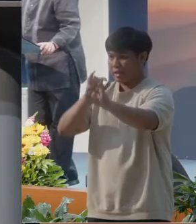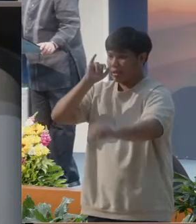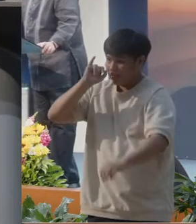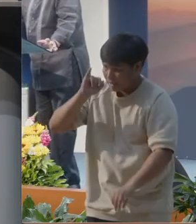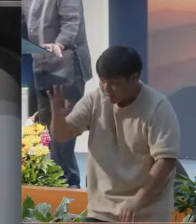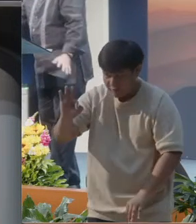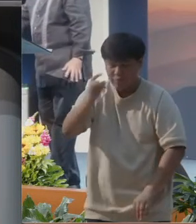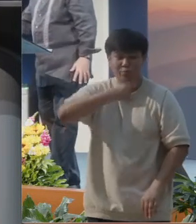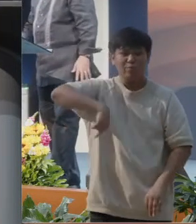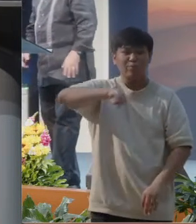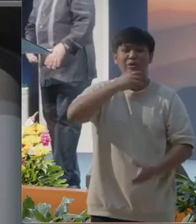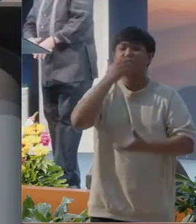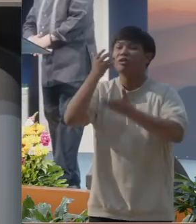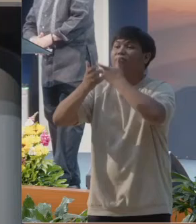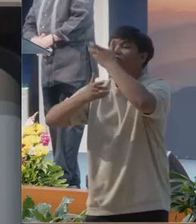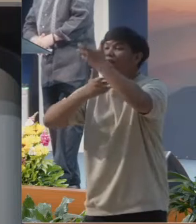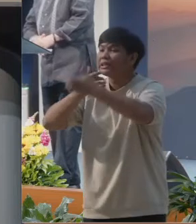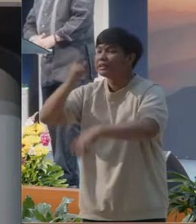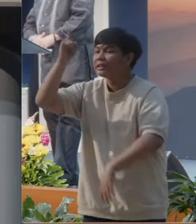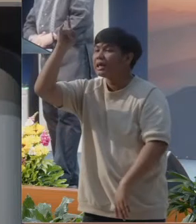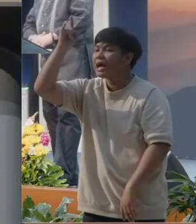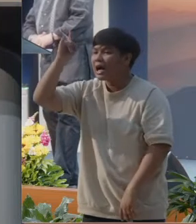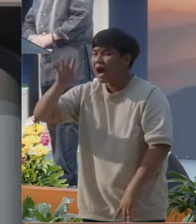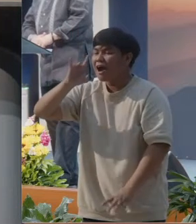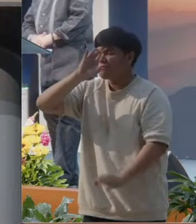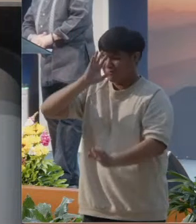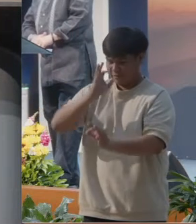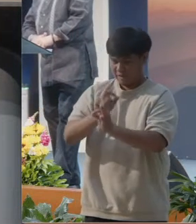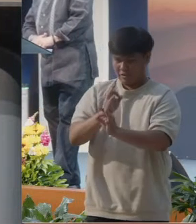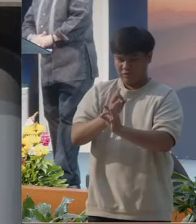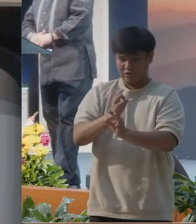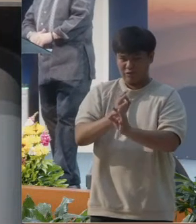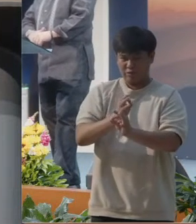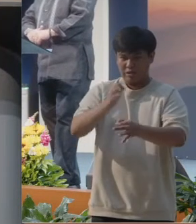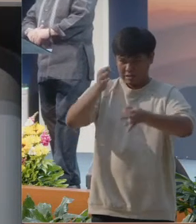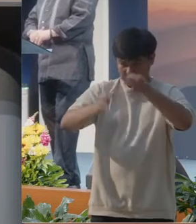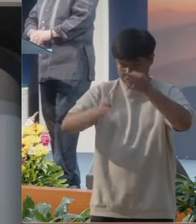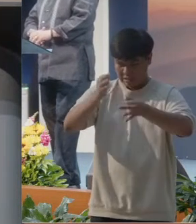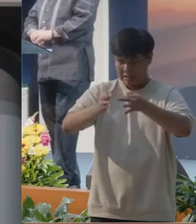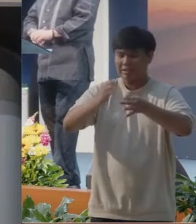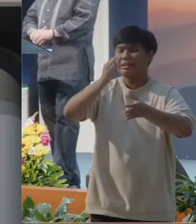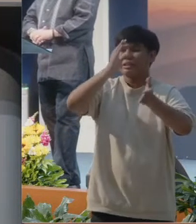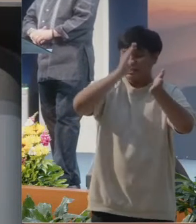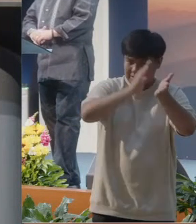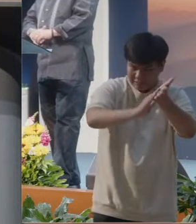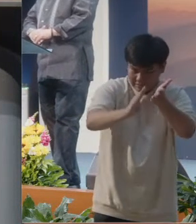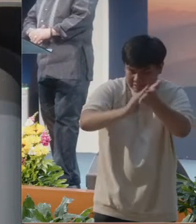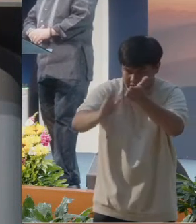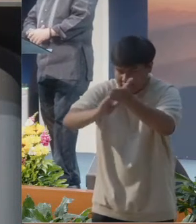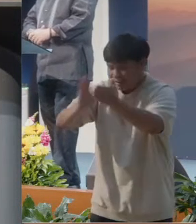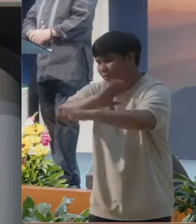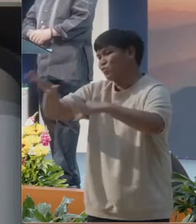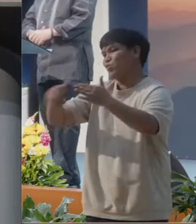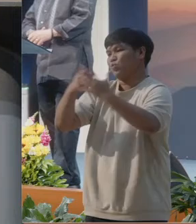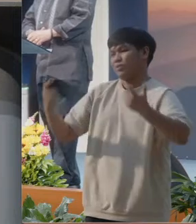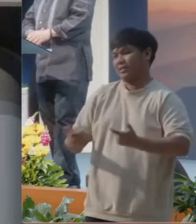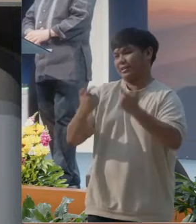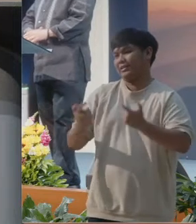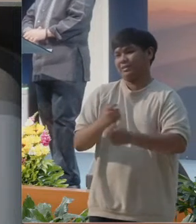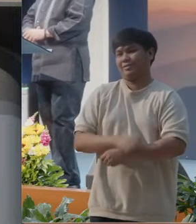confess our sins, He is faithful and just to forgive us our sins and to cleanse us from all